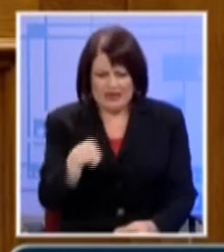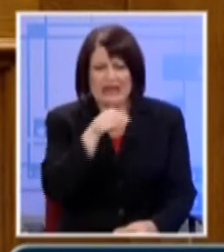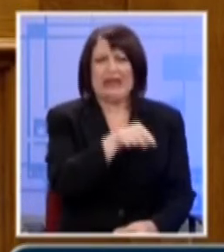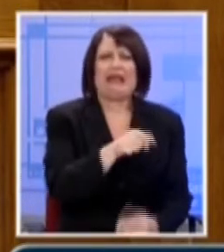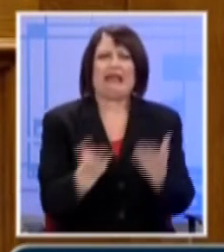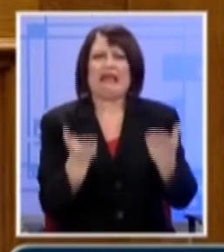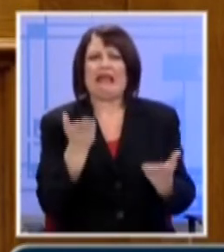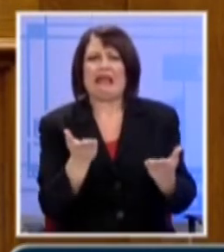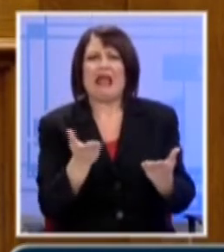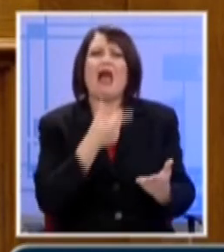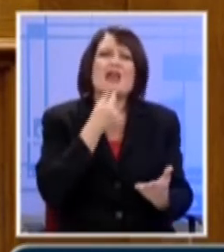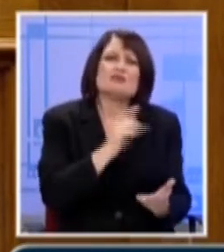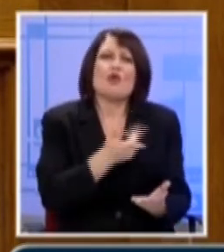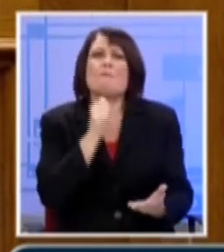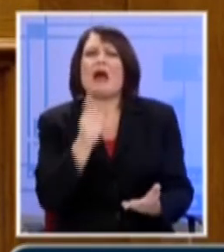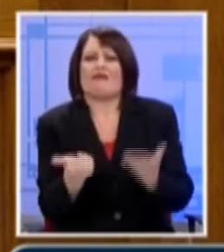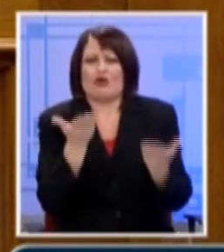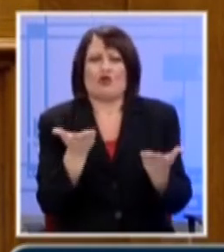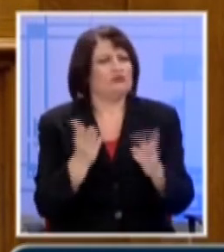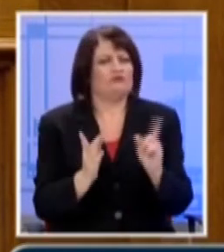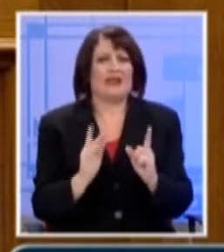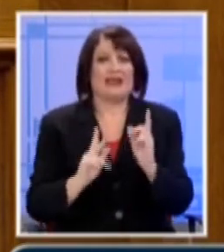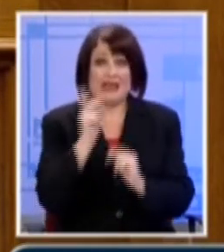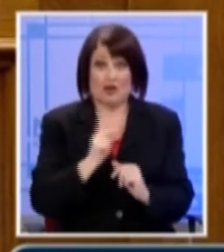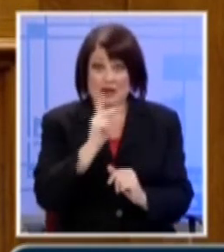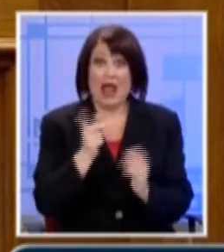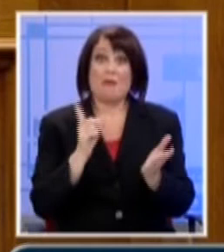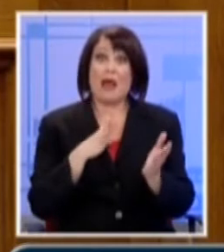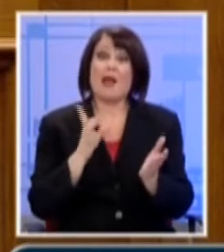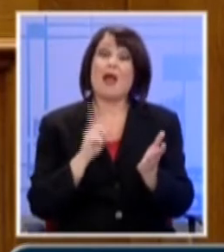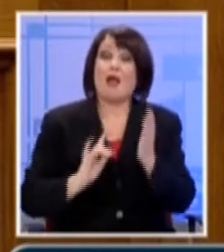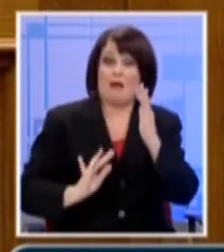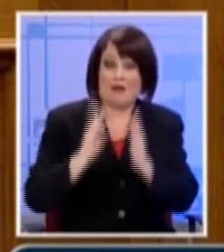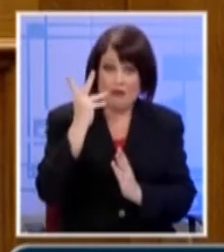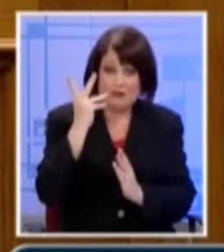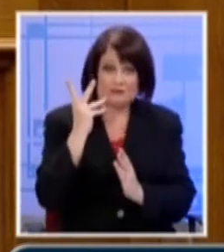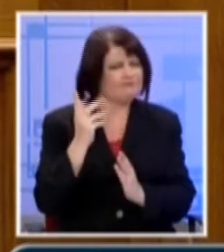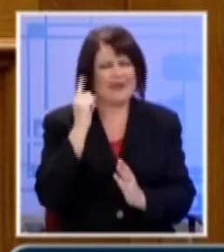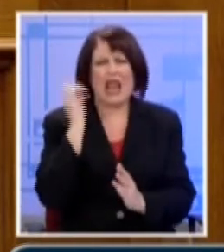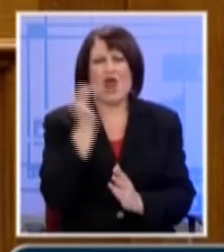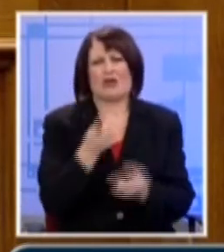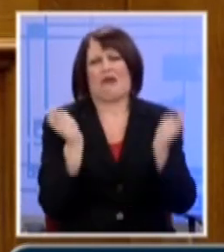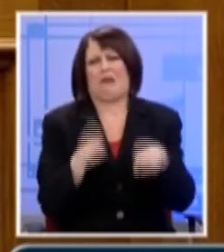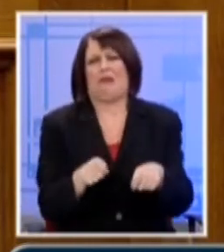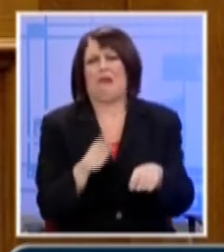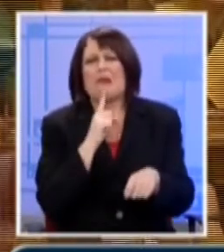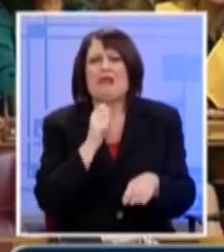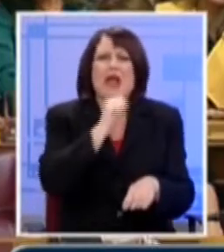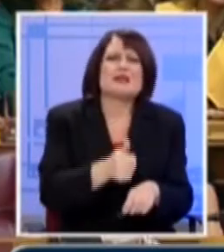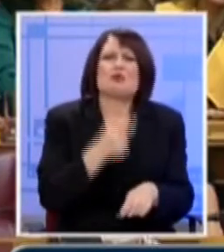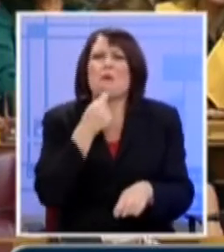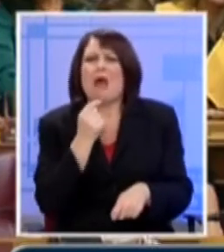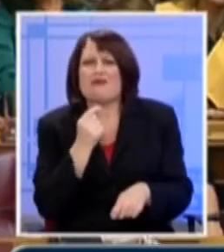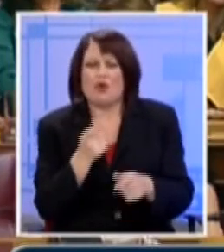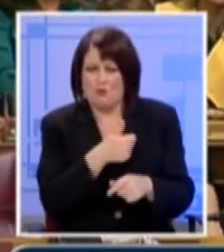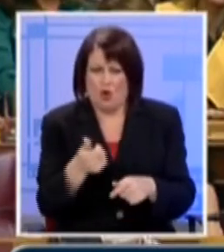λογικές άσπρο-μαύρο. Οι κοινωνίες που προοδεύουν έχουν απορρίψει τέτοιες λογικές εδώ και καιρό. Και η δική